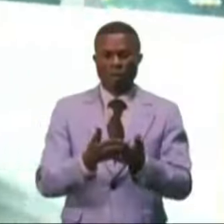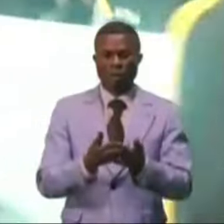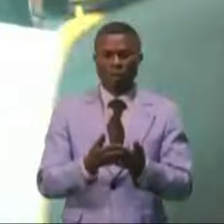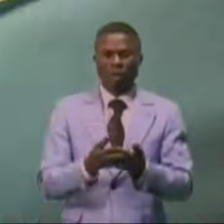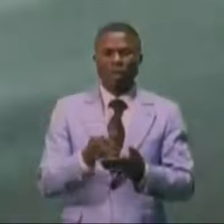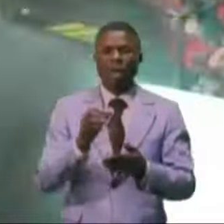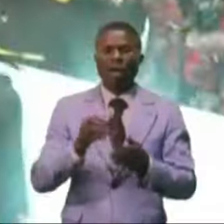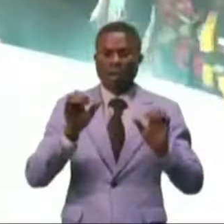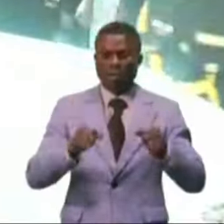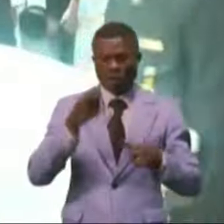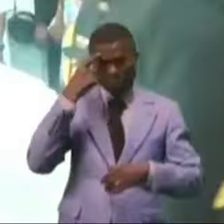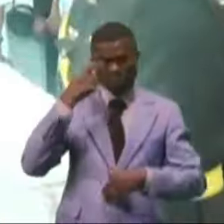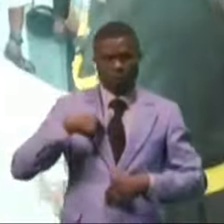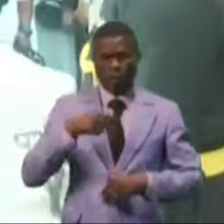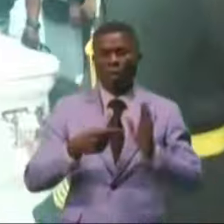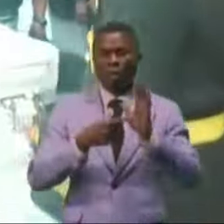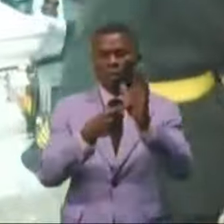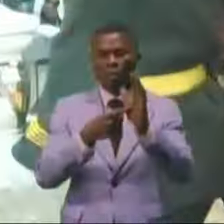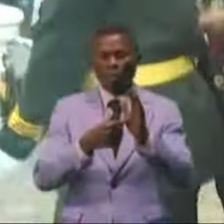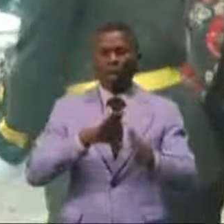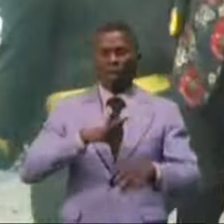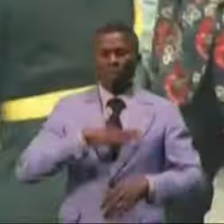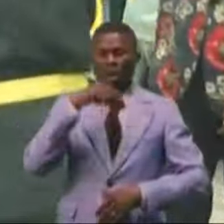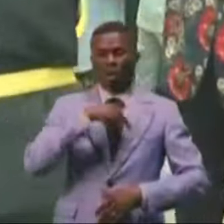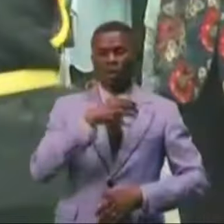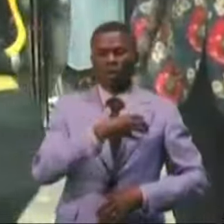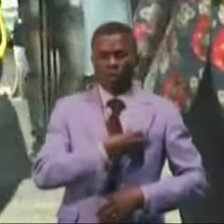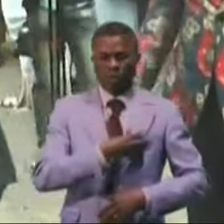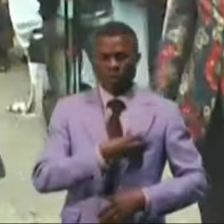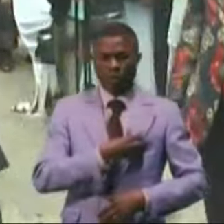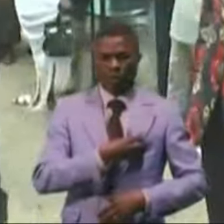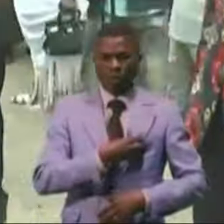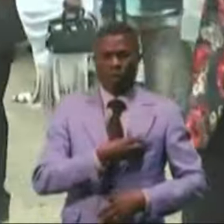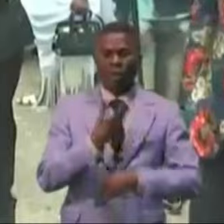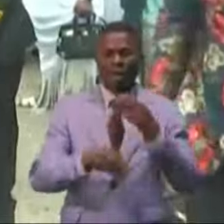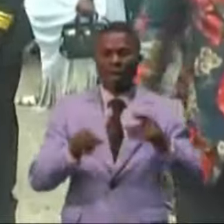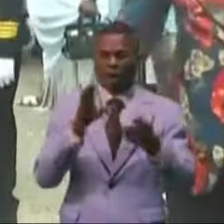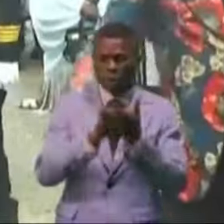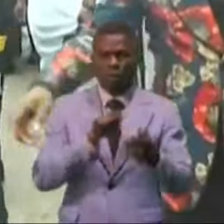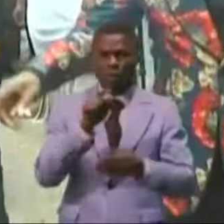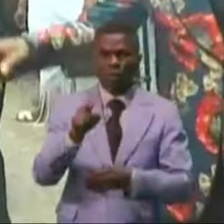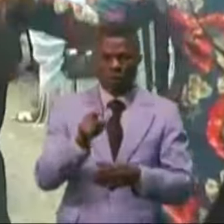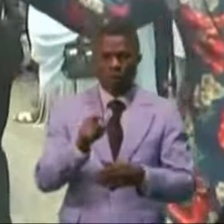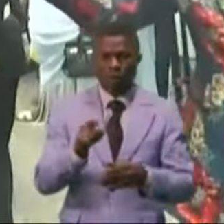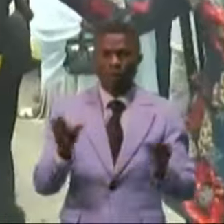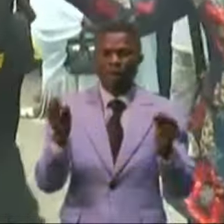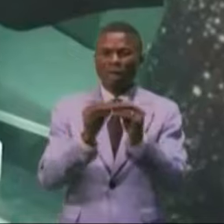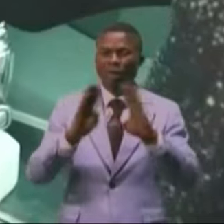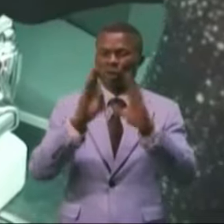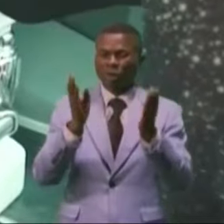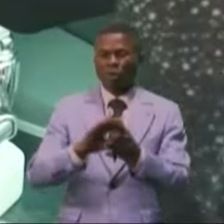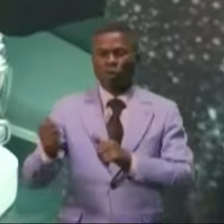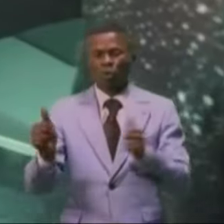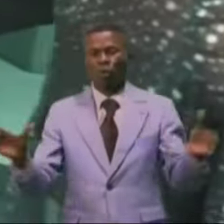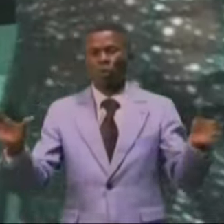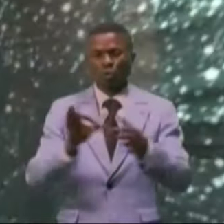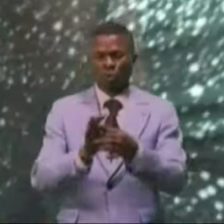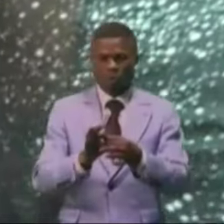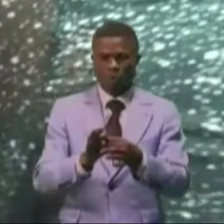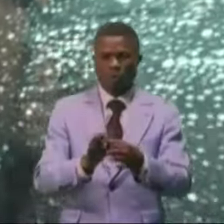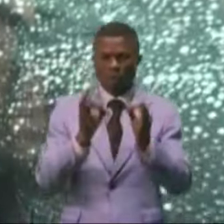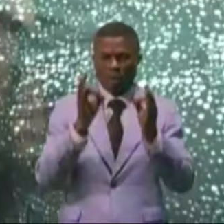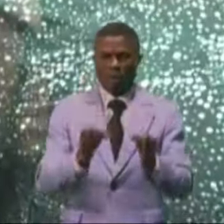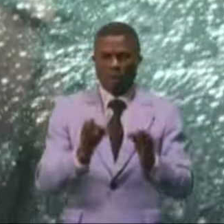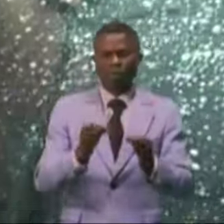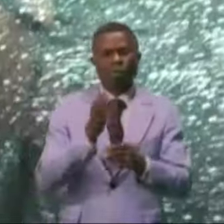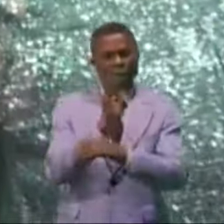nous d'exprimer ce que l'on ressent, c'est de faire ce que vous faisiez, le mieux dire aux autres ce qui se faisait ailleurs par vos